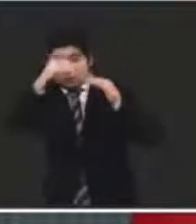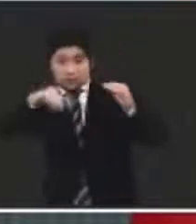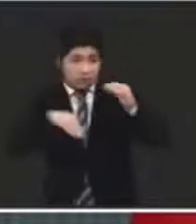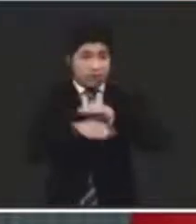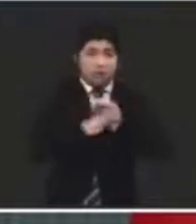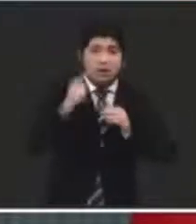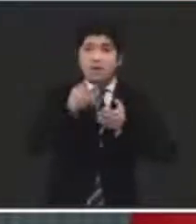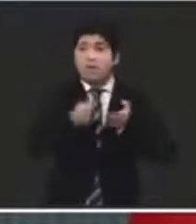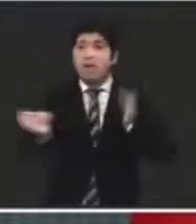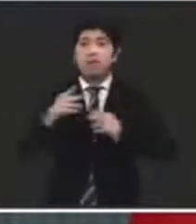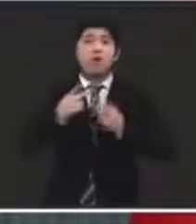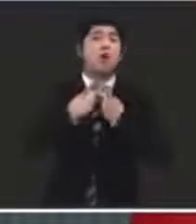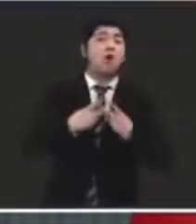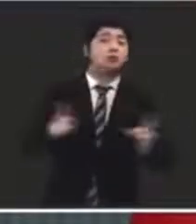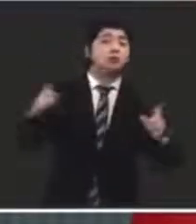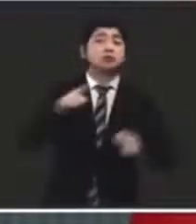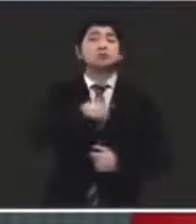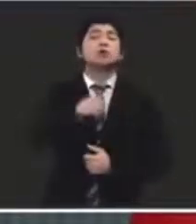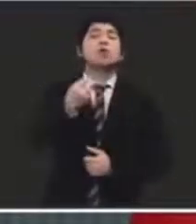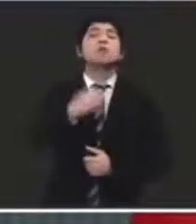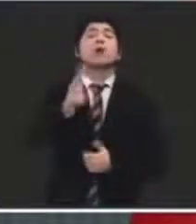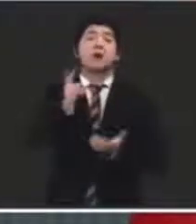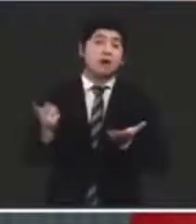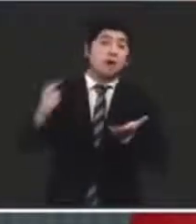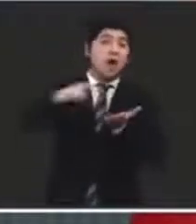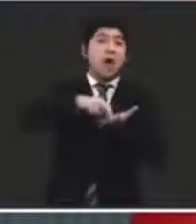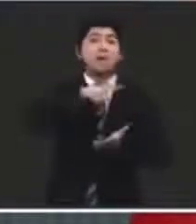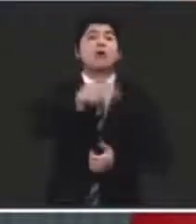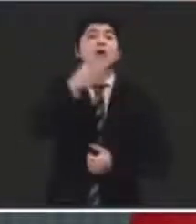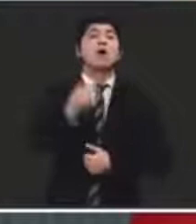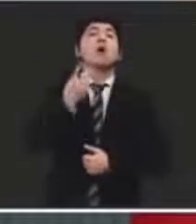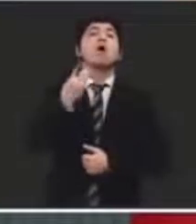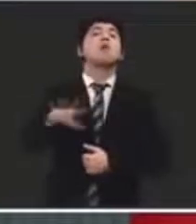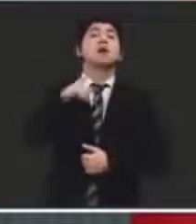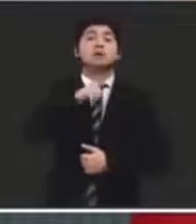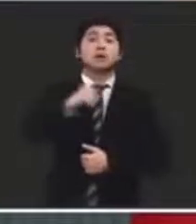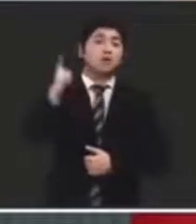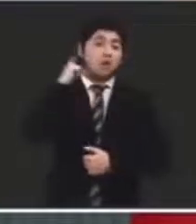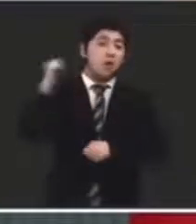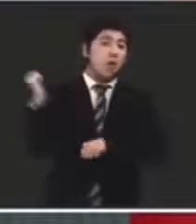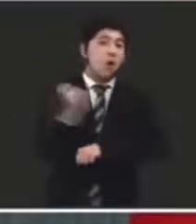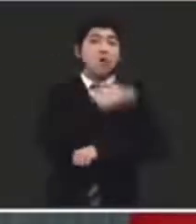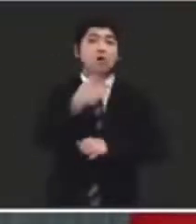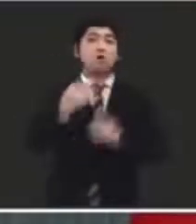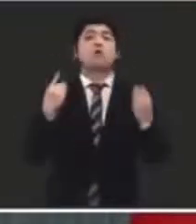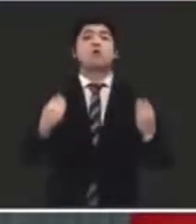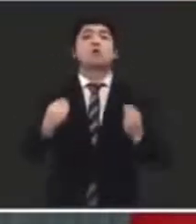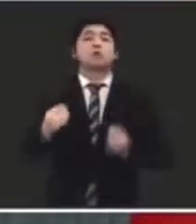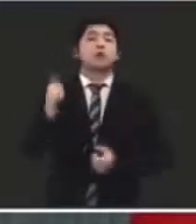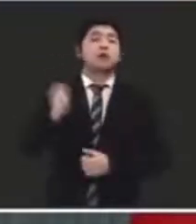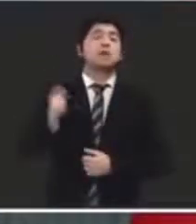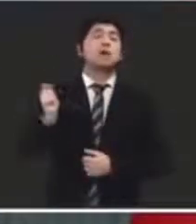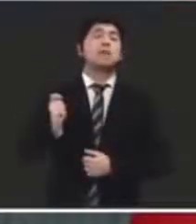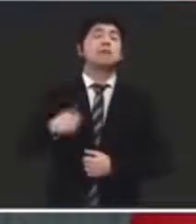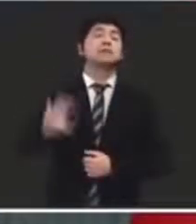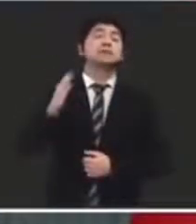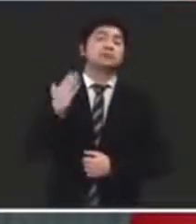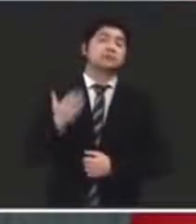özgürlük de olmaz Kalkınma da olmaz onurlu duruş da sergilenemez